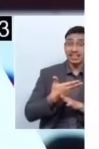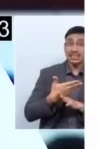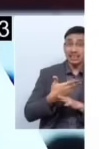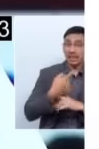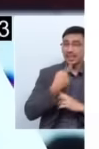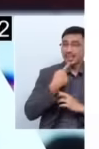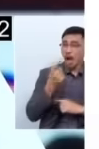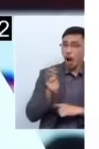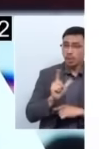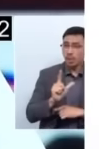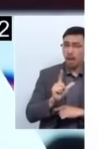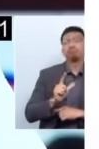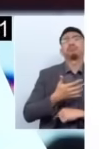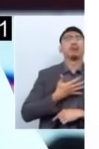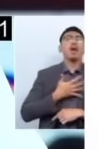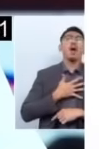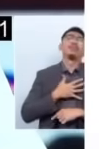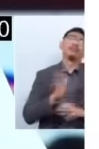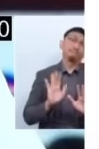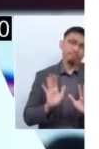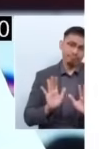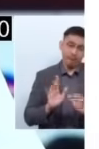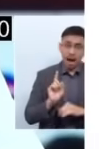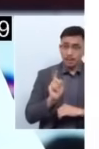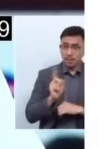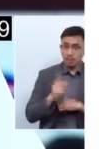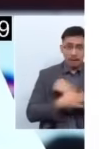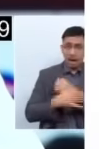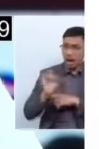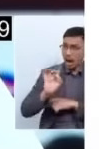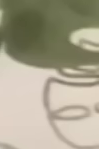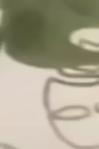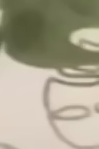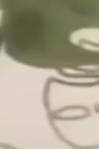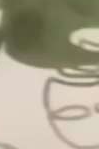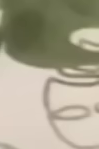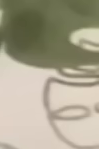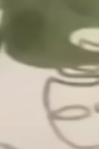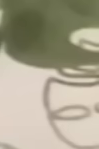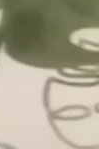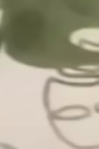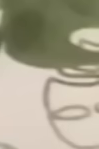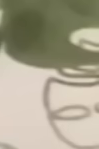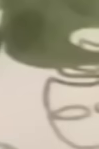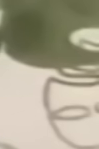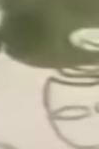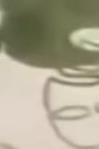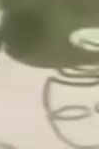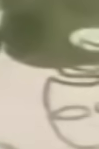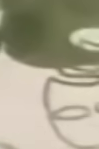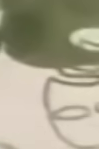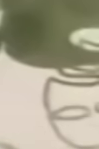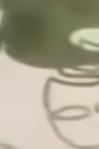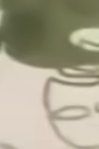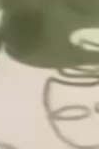jauh lebih tidak absolut gitu. Okay. Jauh lebih tidak kuat dibandingkan dengan